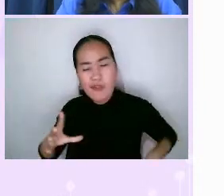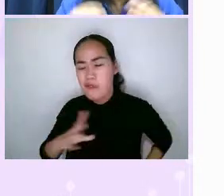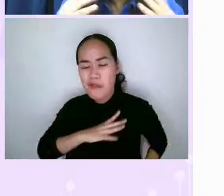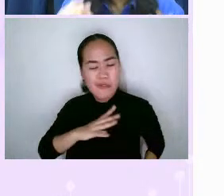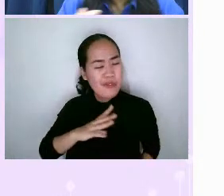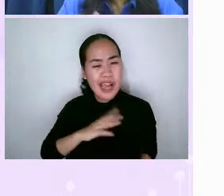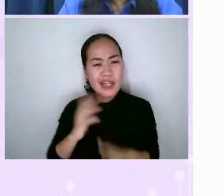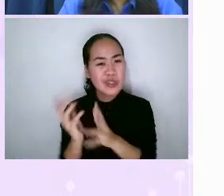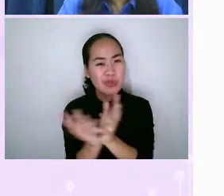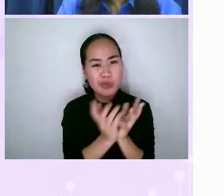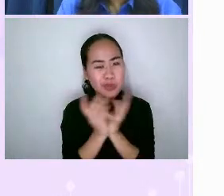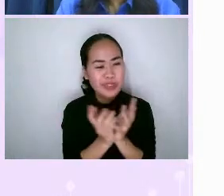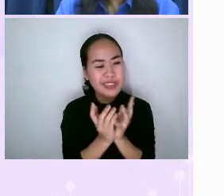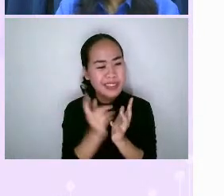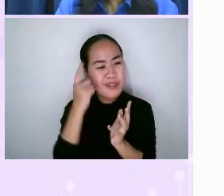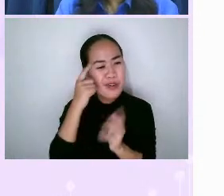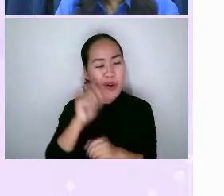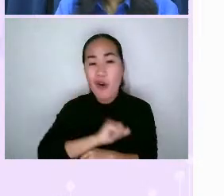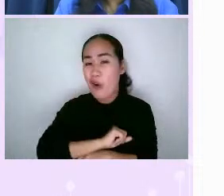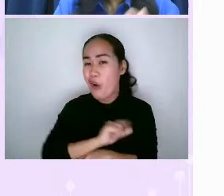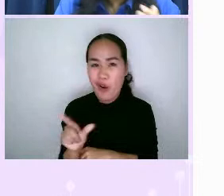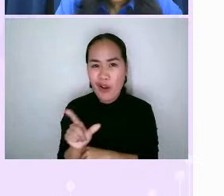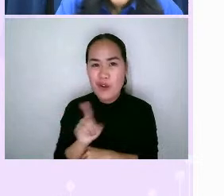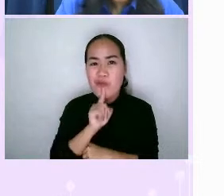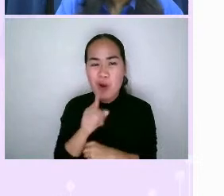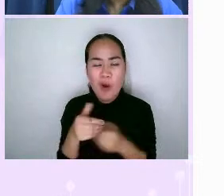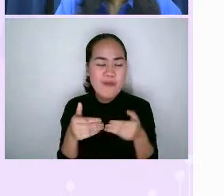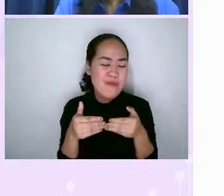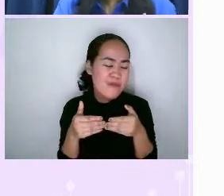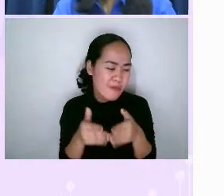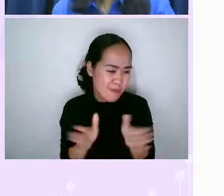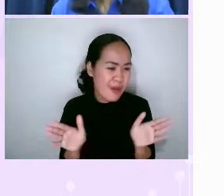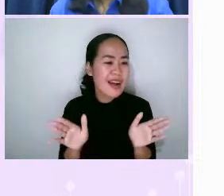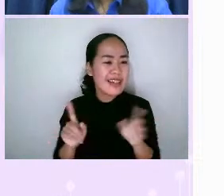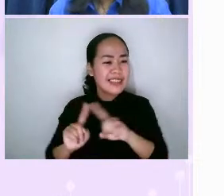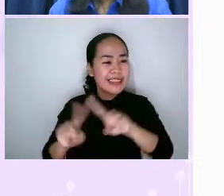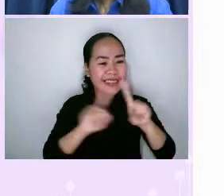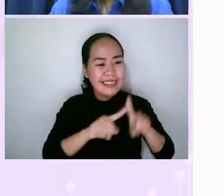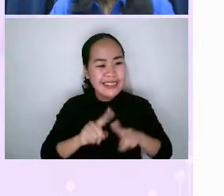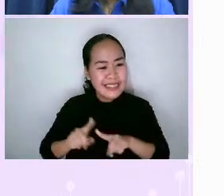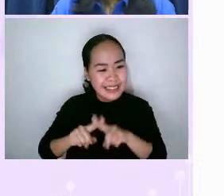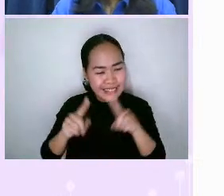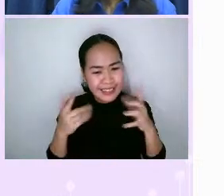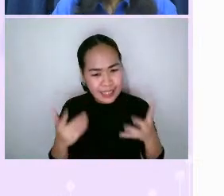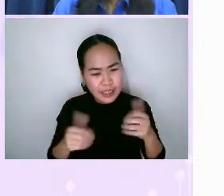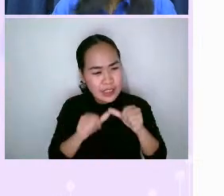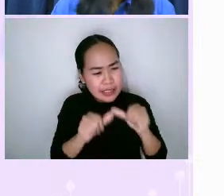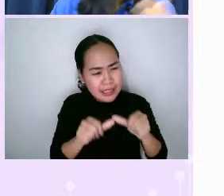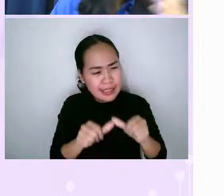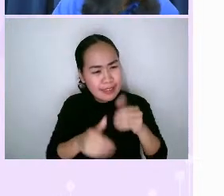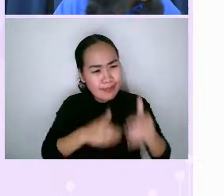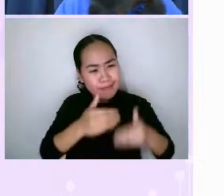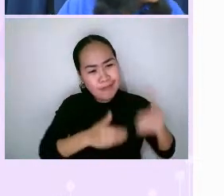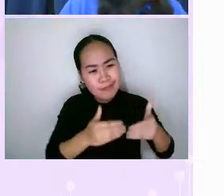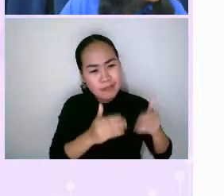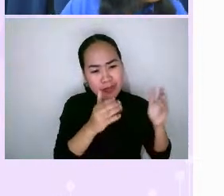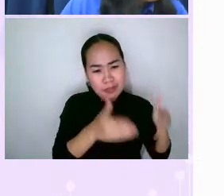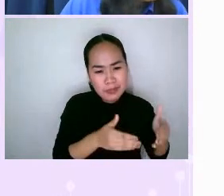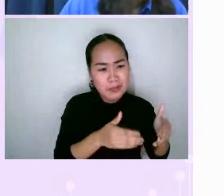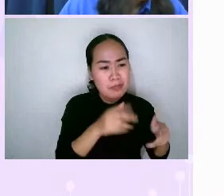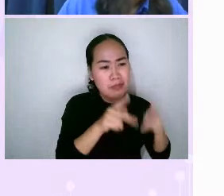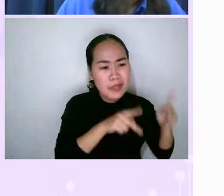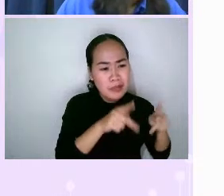all. So simultaneous po ang interventions natin sa tao at sa lipunan. Kaya maganda rin po, next slide po,